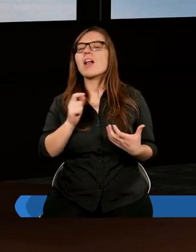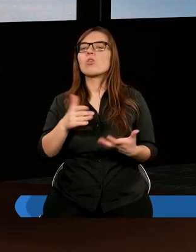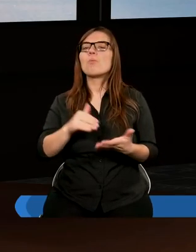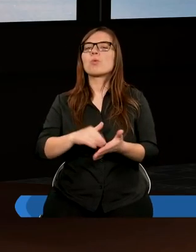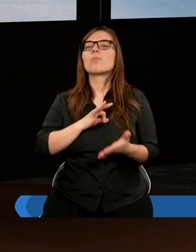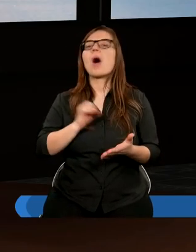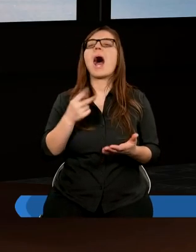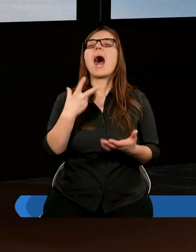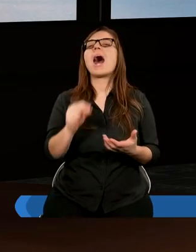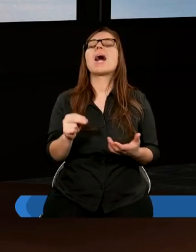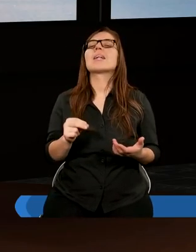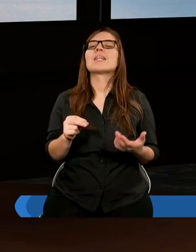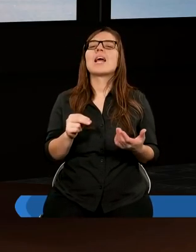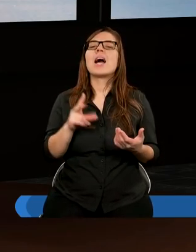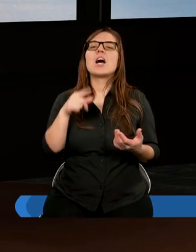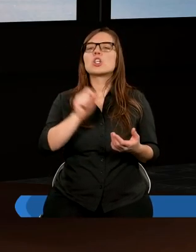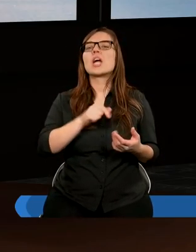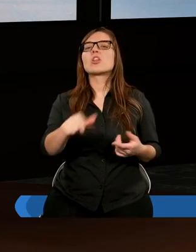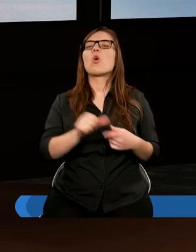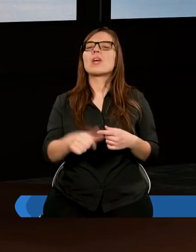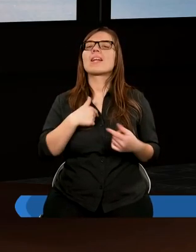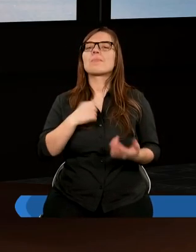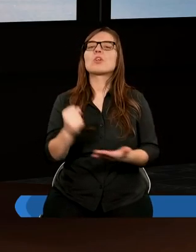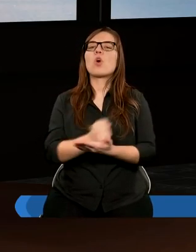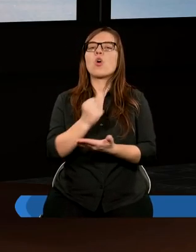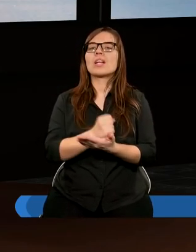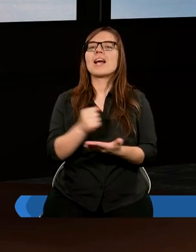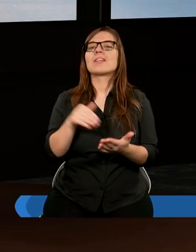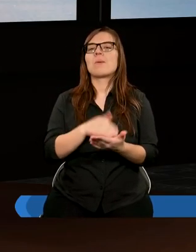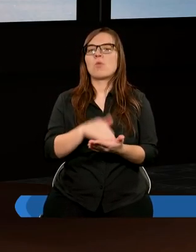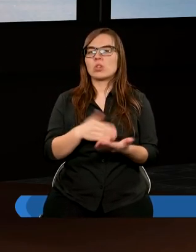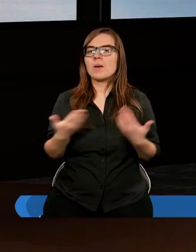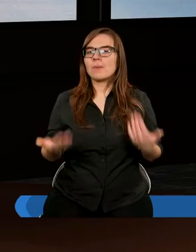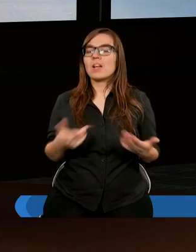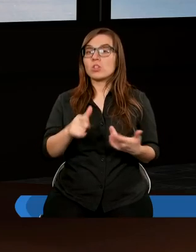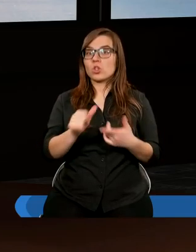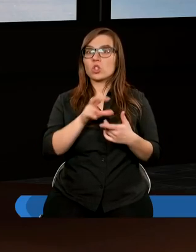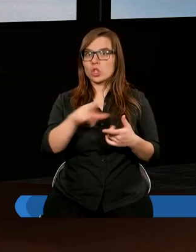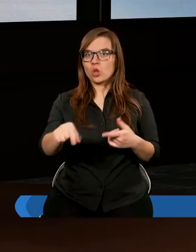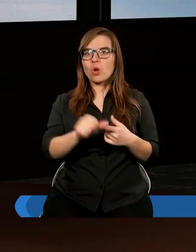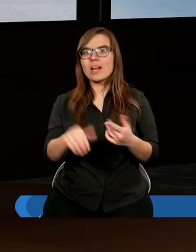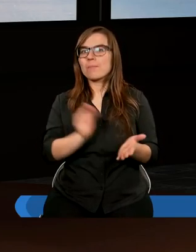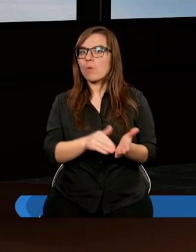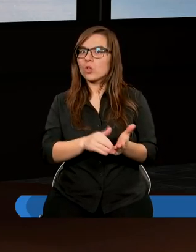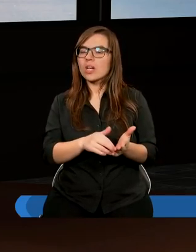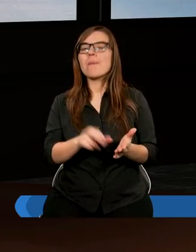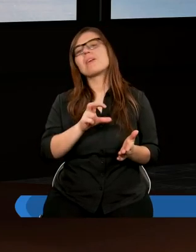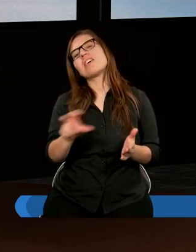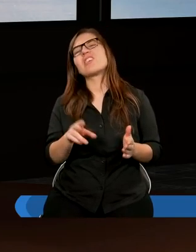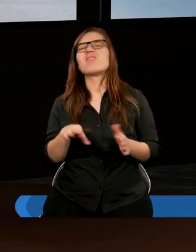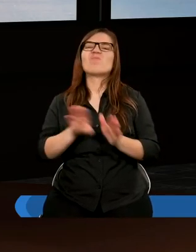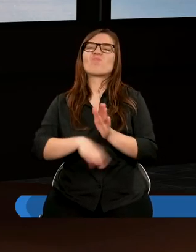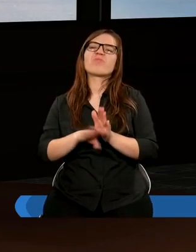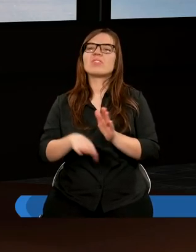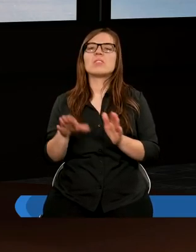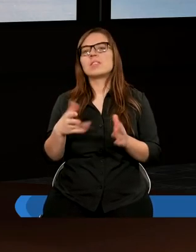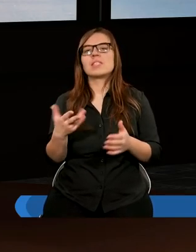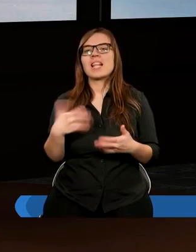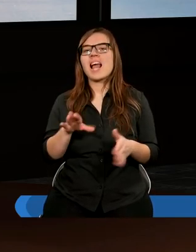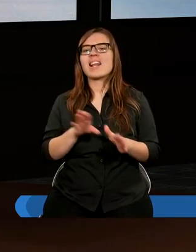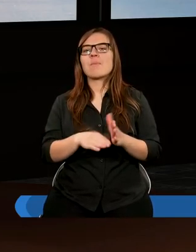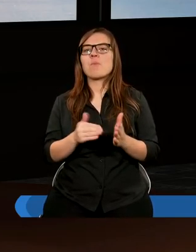po prostu chcemy coś mieć. Czyli czy jest nam coś bardzo potrzebne do życia, niezbędne, czy jest nam coś zbędne. I